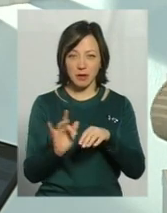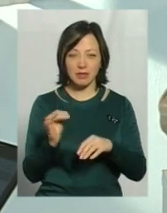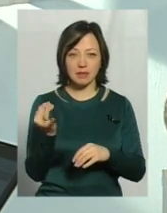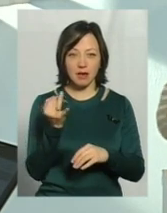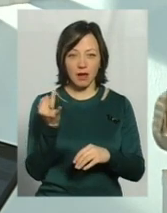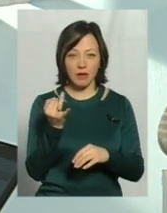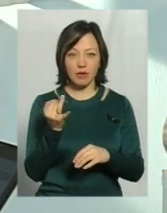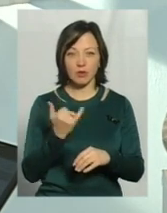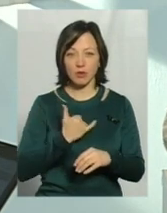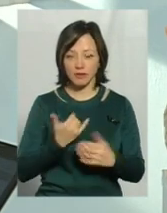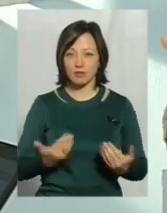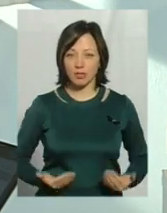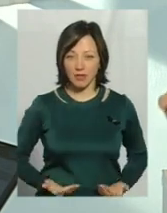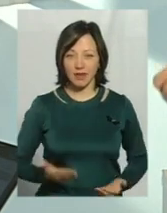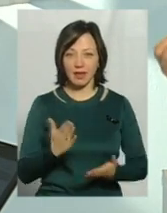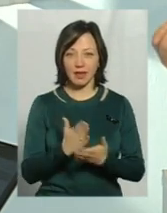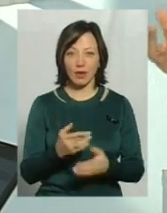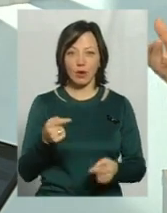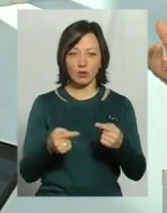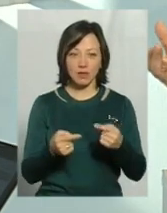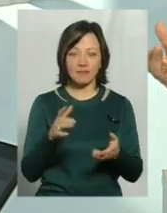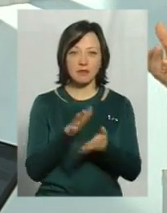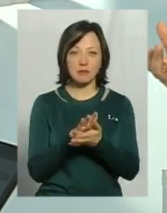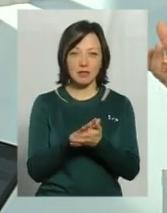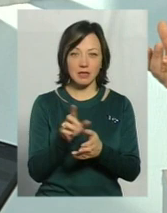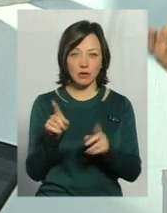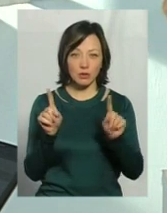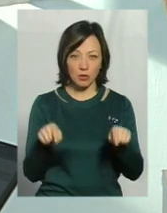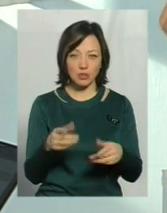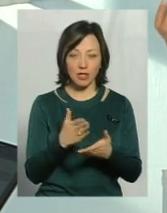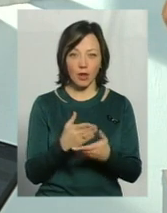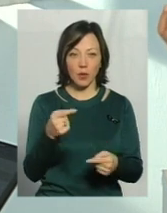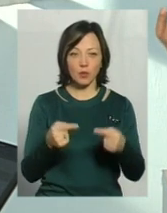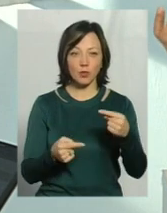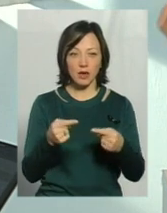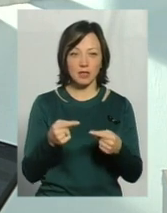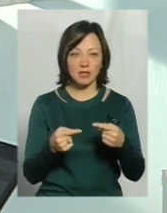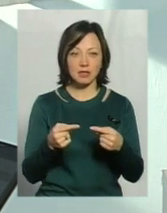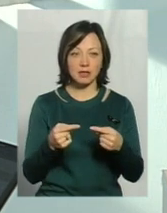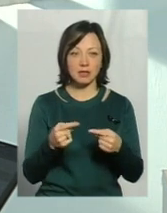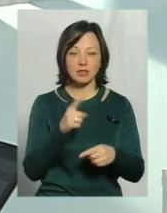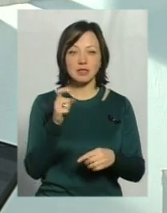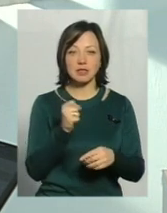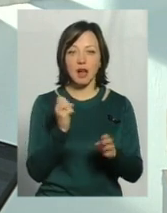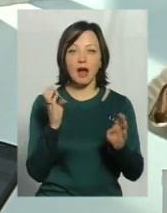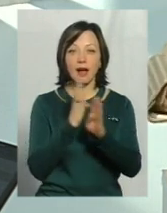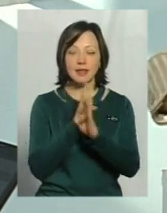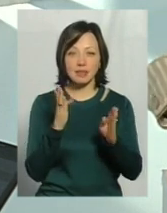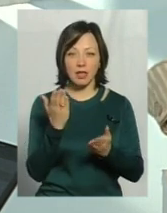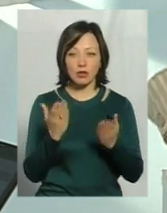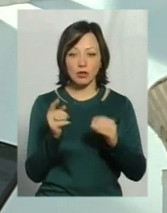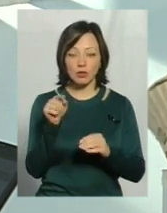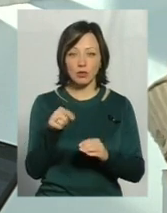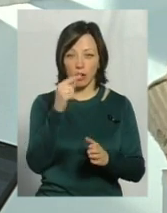цікаво, як в нас в житті є конкуренція, в смітті теж є конкуренція. Конкуренція за кисень. Якщо